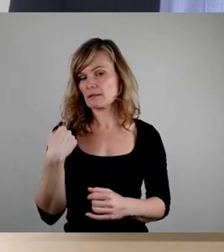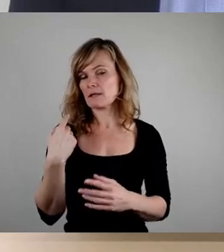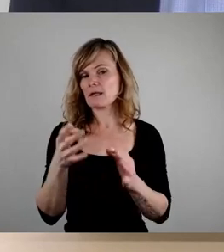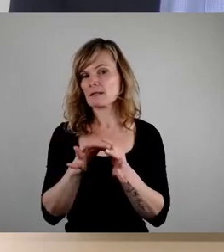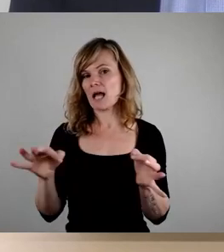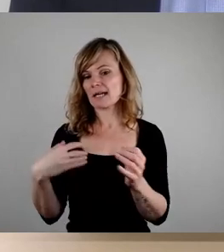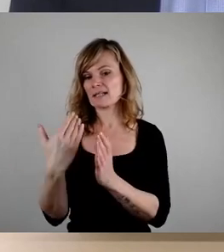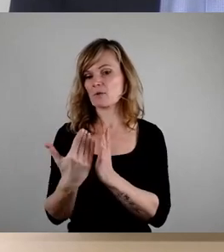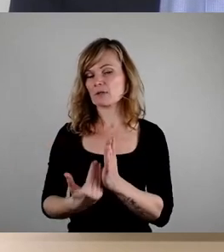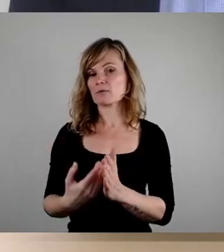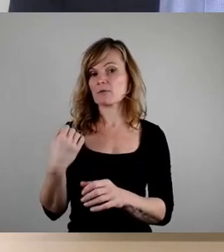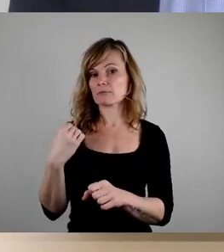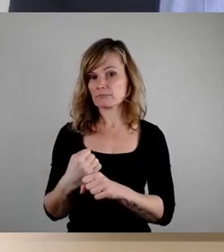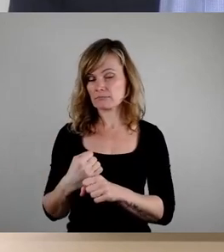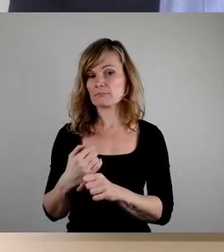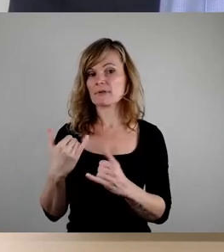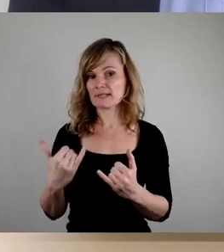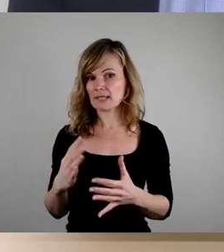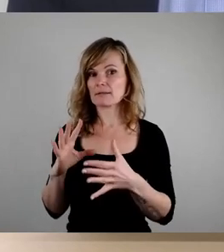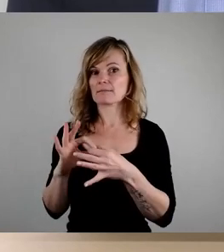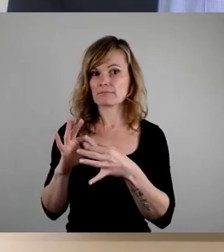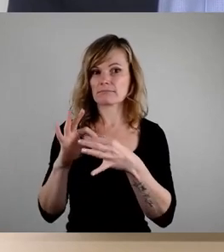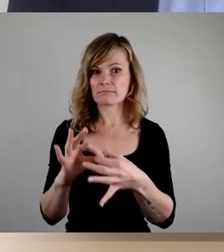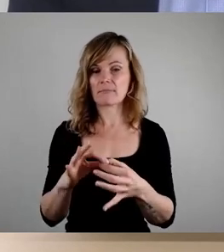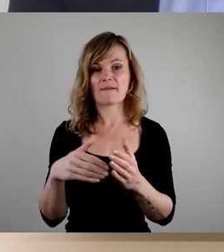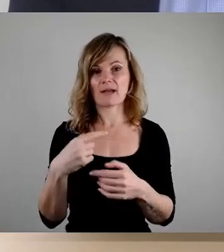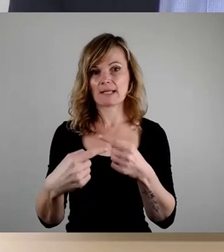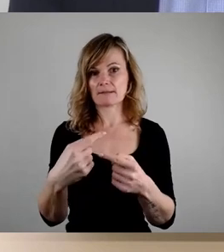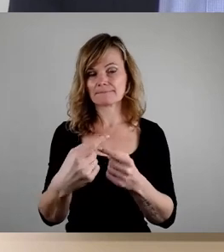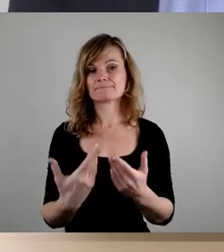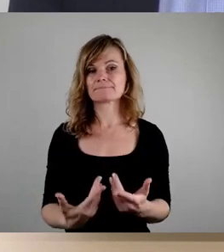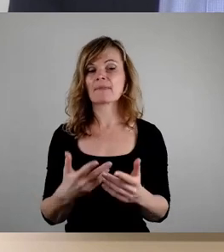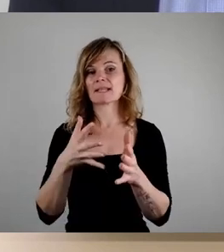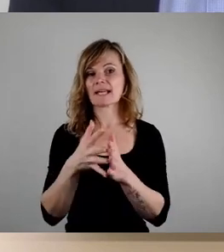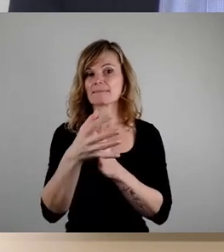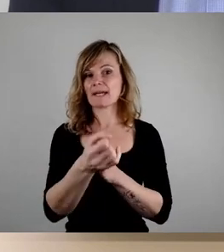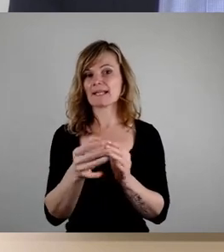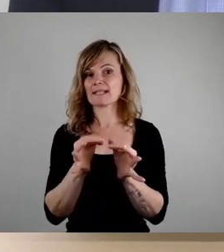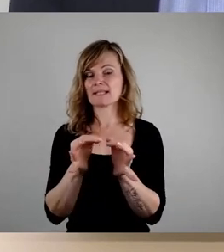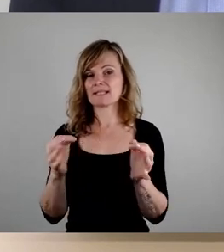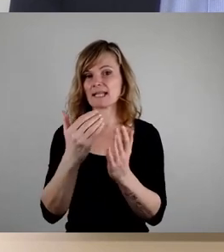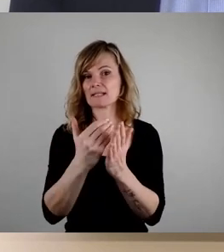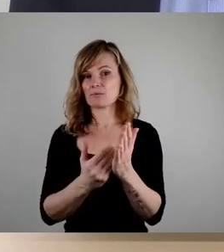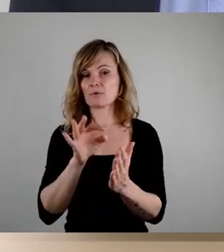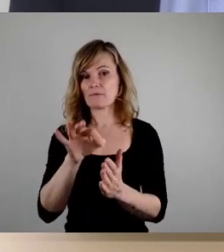Geschäftsordnung stehen geblieben waren. Und das ist die Transparenzsatzung für Dresden.